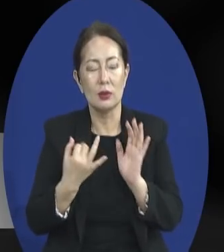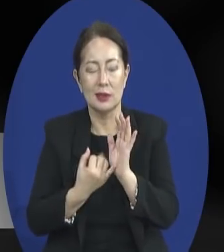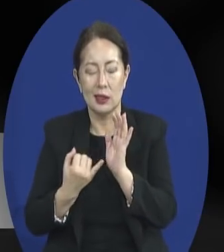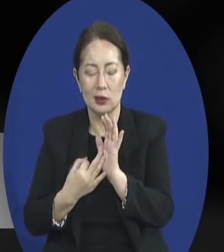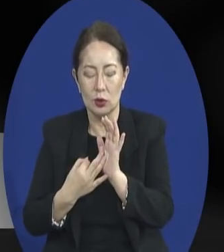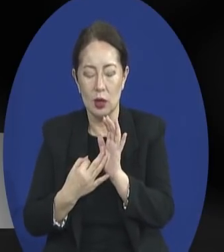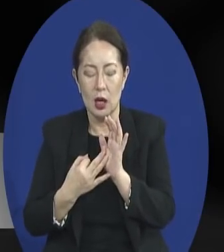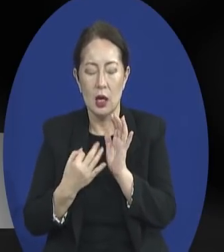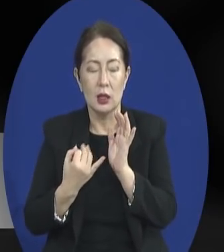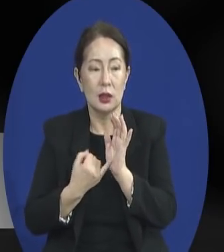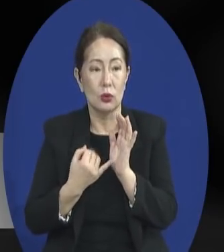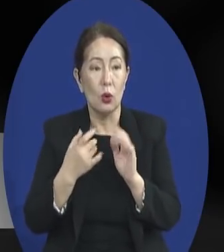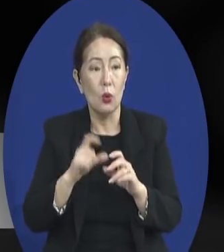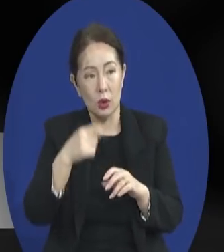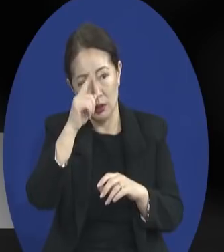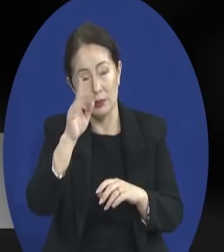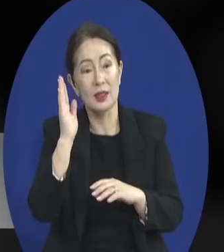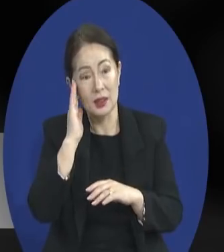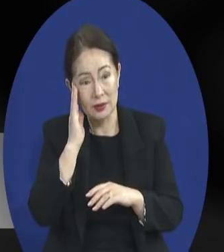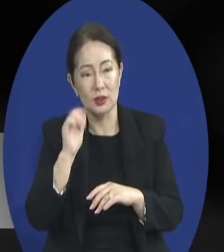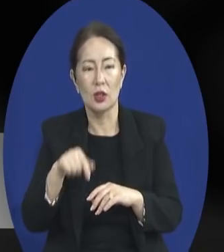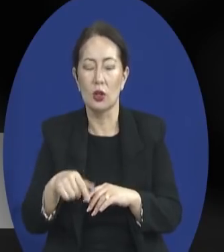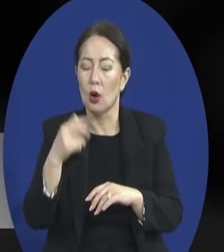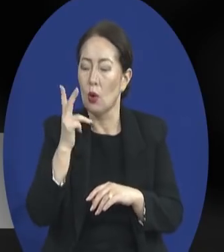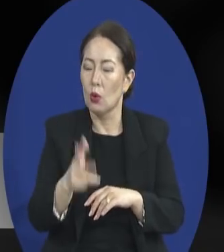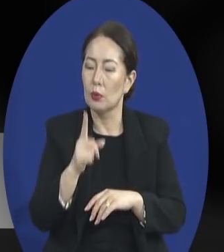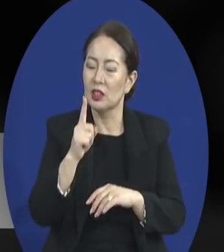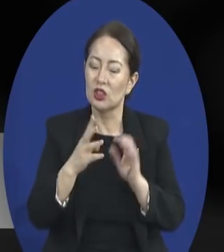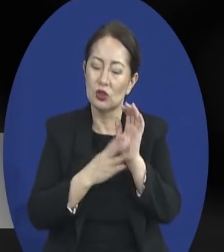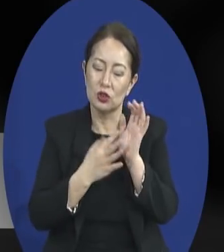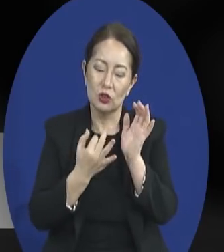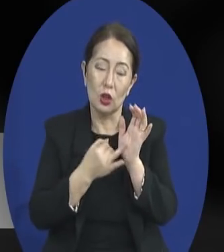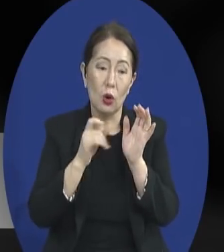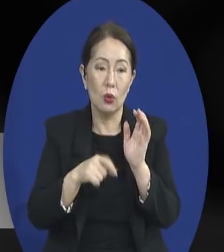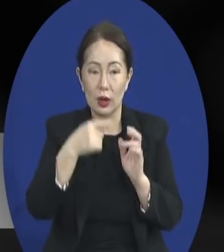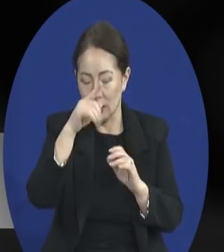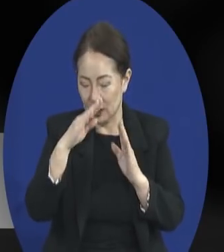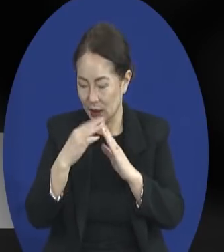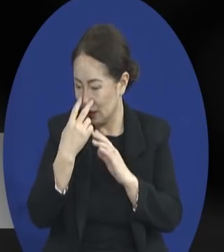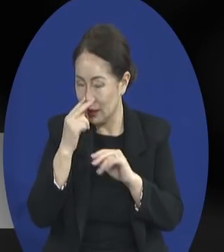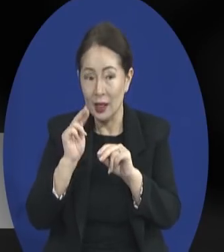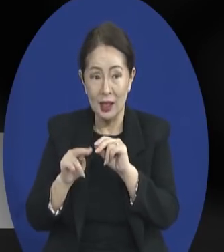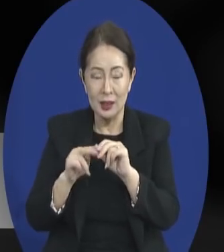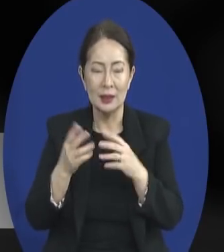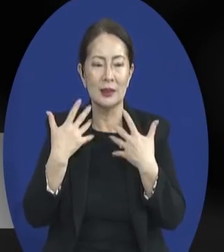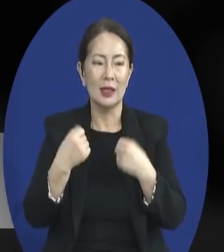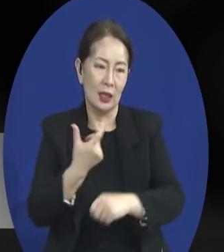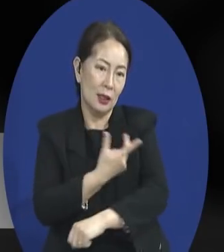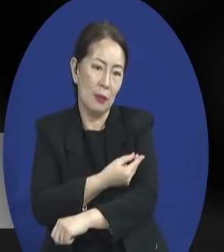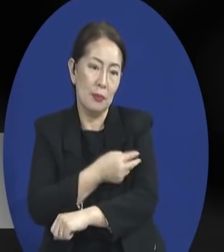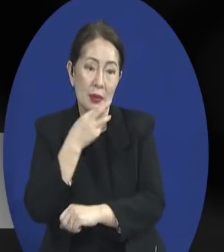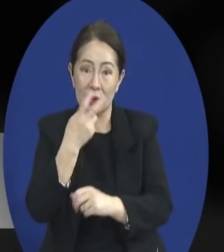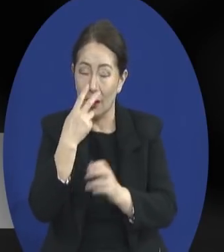улмаас эмнэлэгт хэвтэн эмчлүүлж байгаа бол 3197 хүн гэрийн хяналтанд байна. Дархлаажуулалтын мэдээллийг авч үзвэл нийт хүн